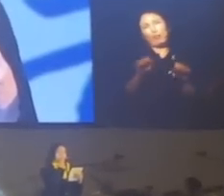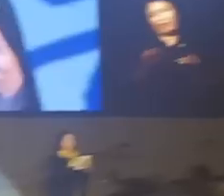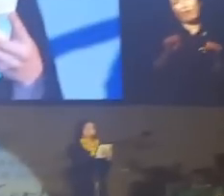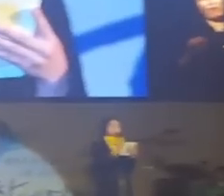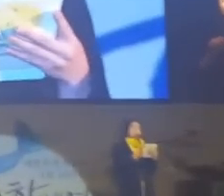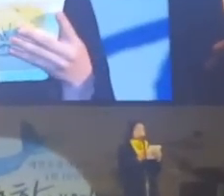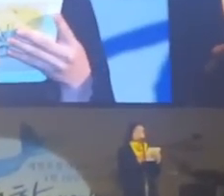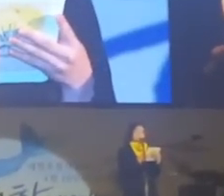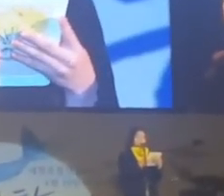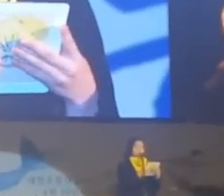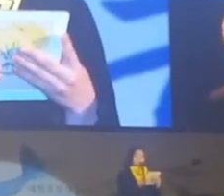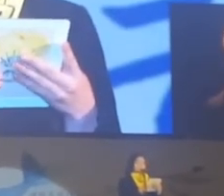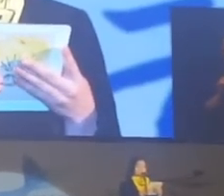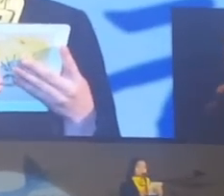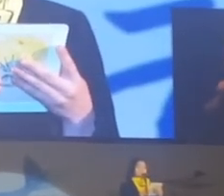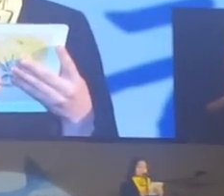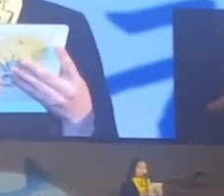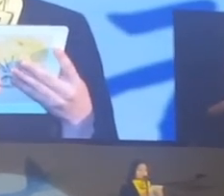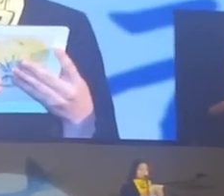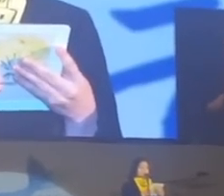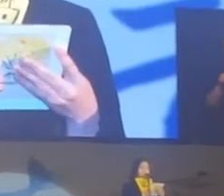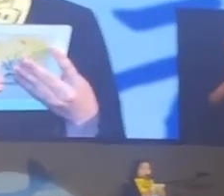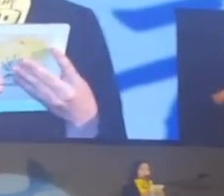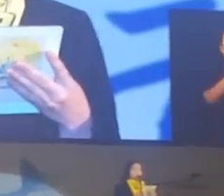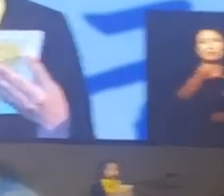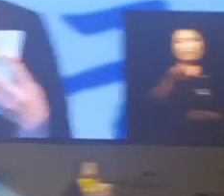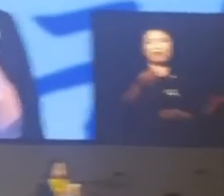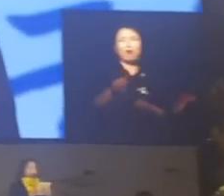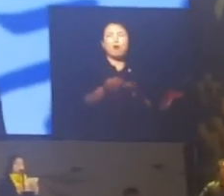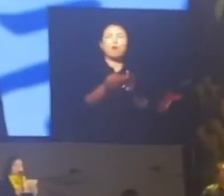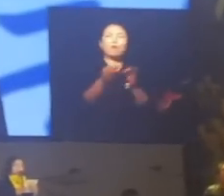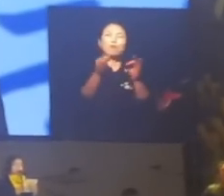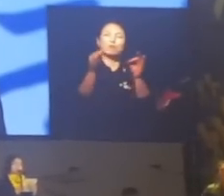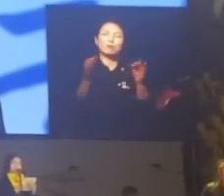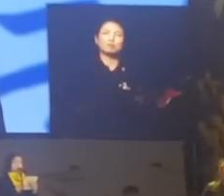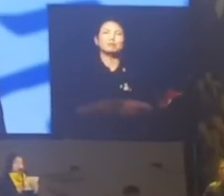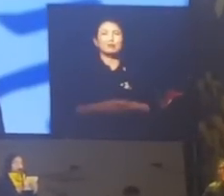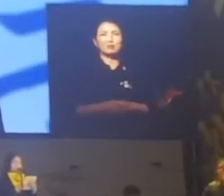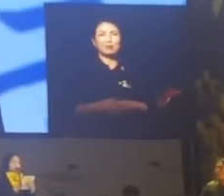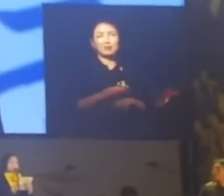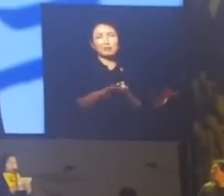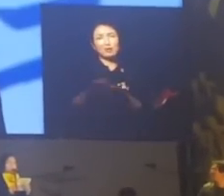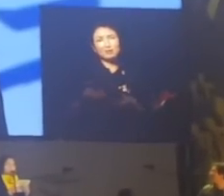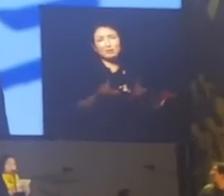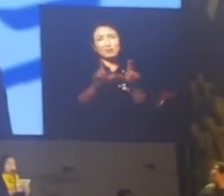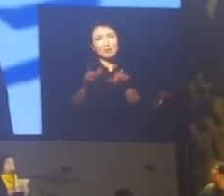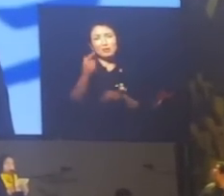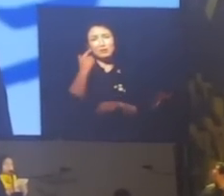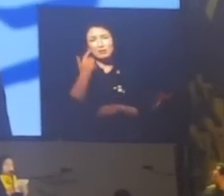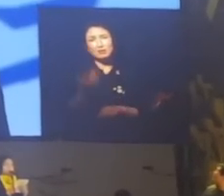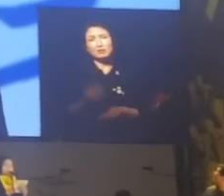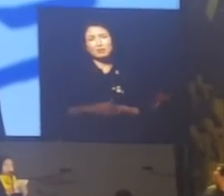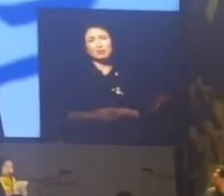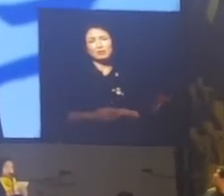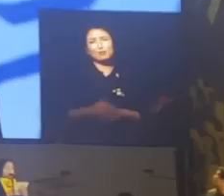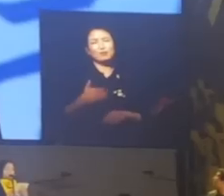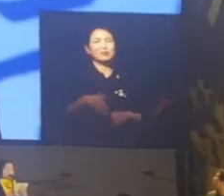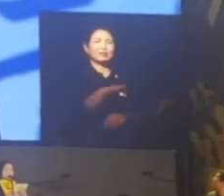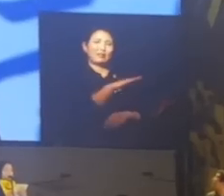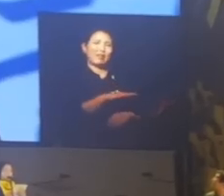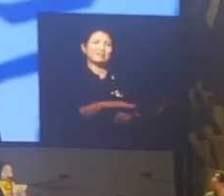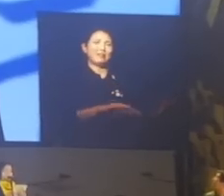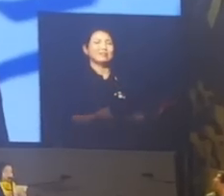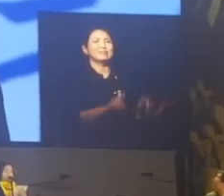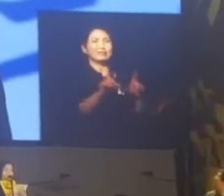안녕이란 인사도 내 이름을 부르는 것도 참 오랜만이다. 잘 지내고 있지? 우리도 모두 잘